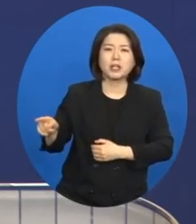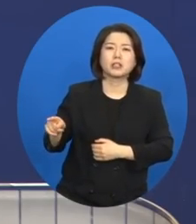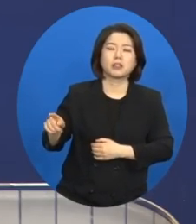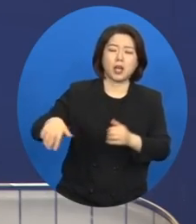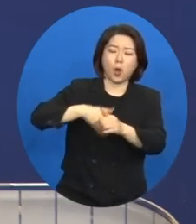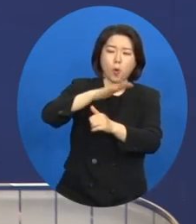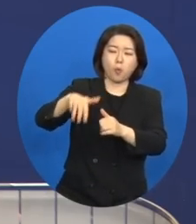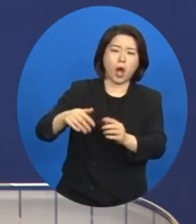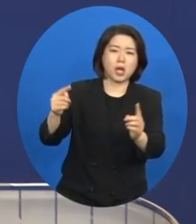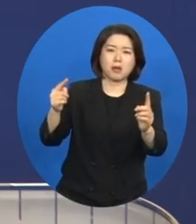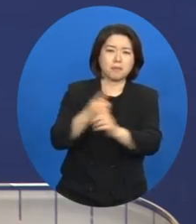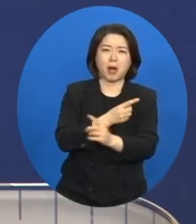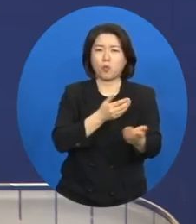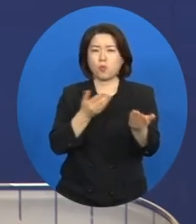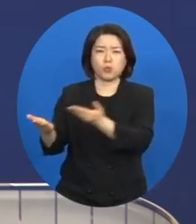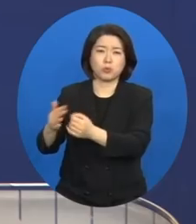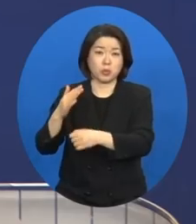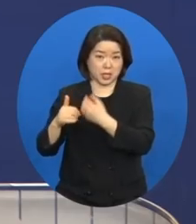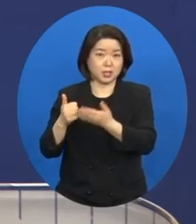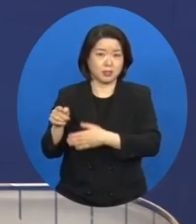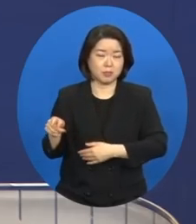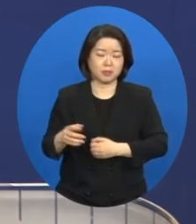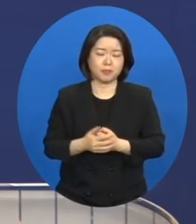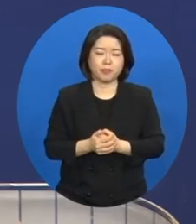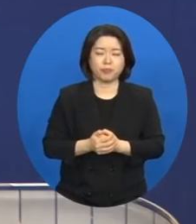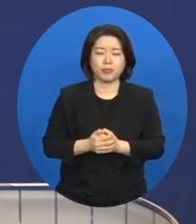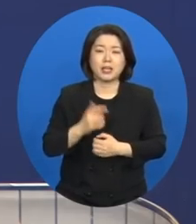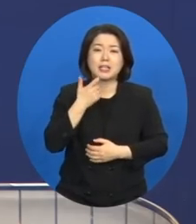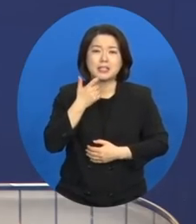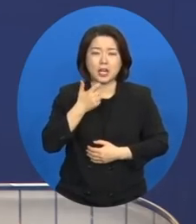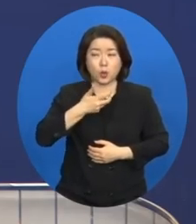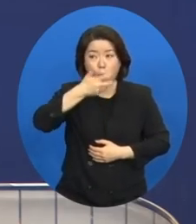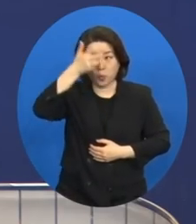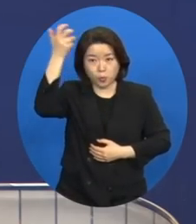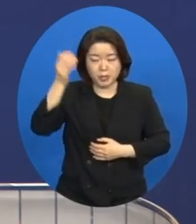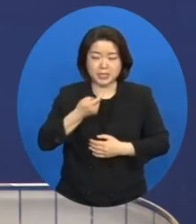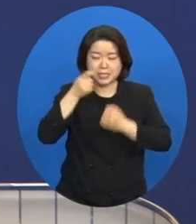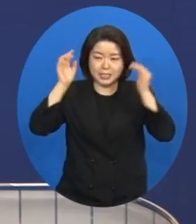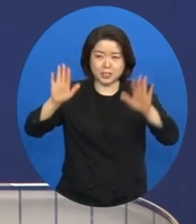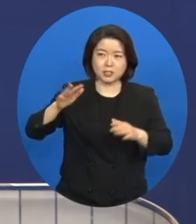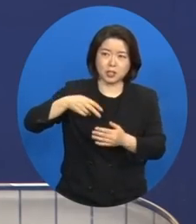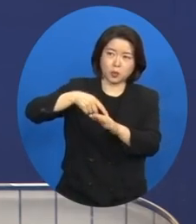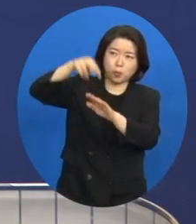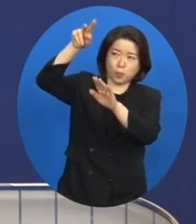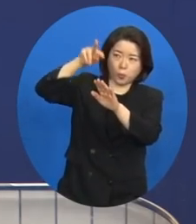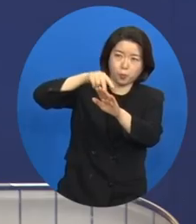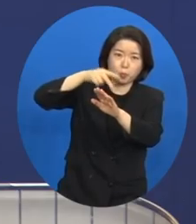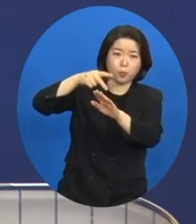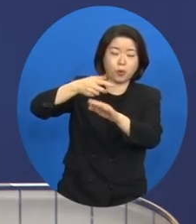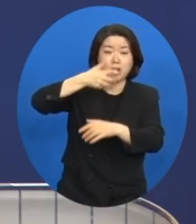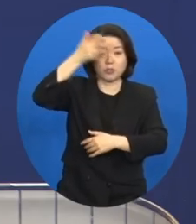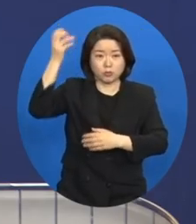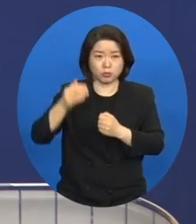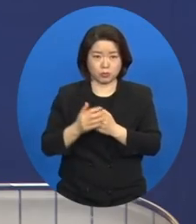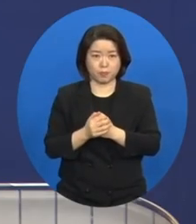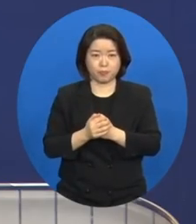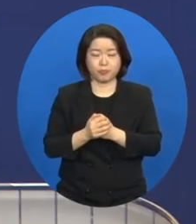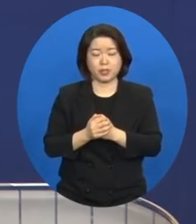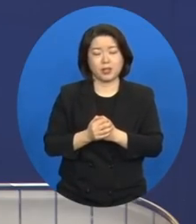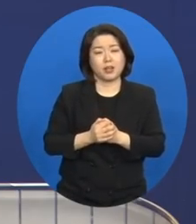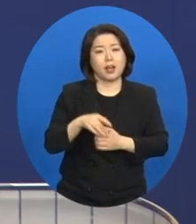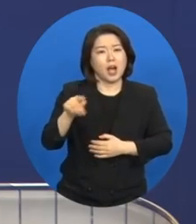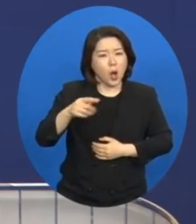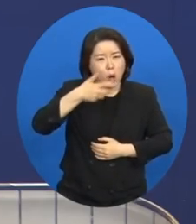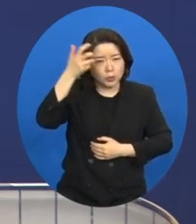겁니다. 야곱은 꿈에서 천사들이 오르내리는 환상을 봅니다. 28장 12절에 꿈을 꾸었다. 그가 보니